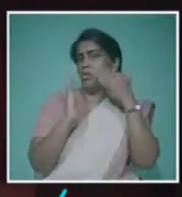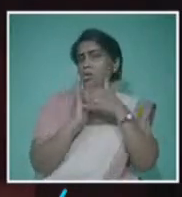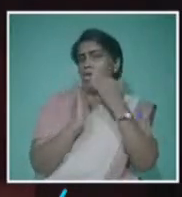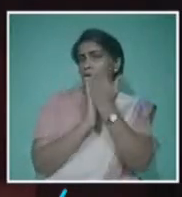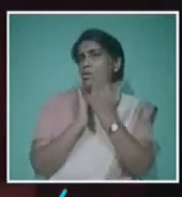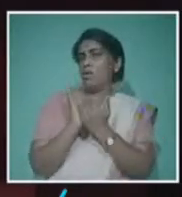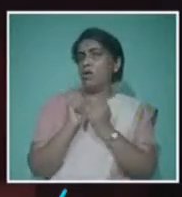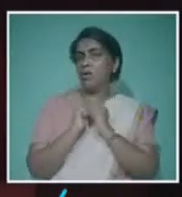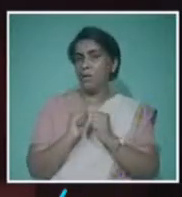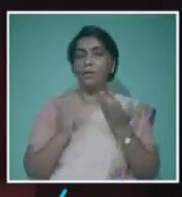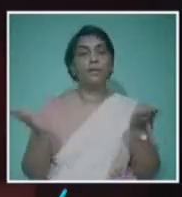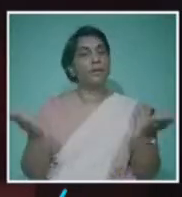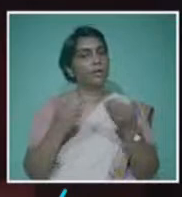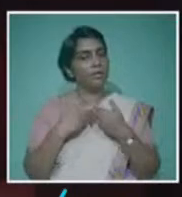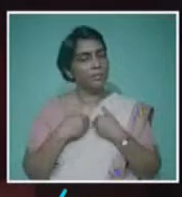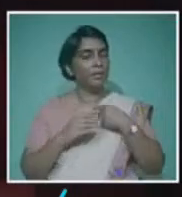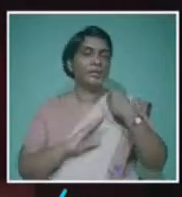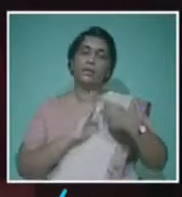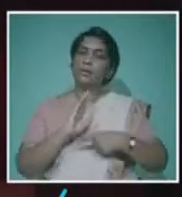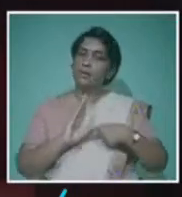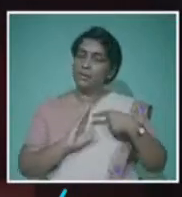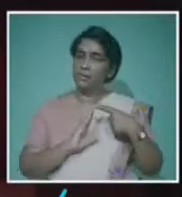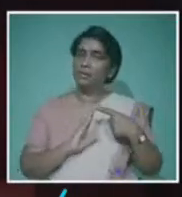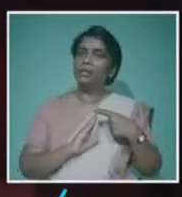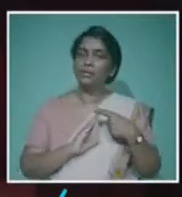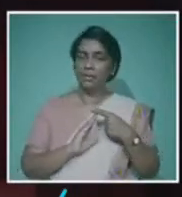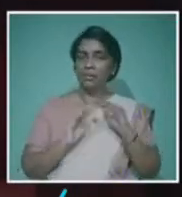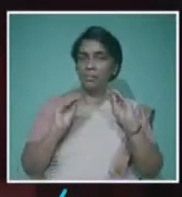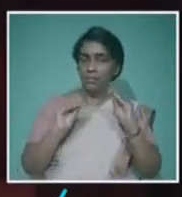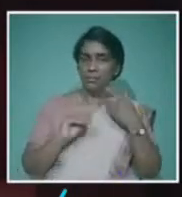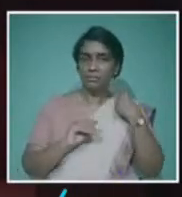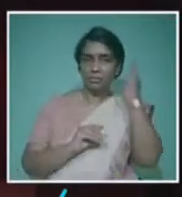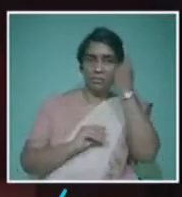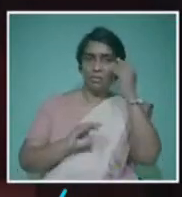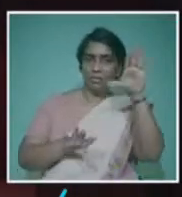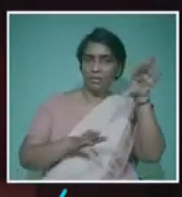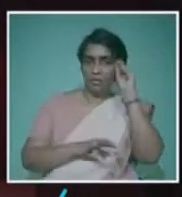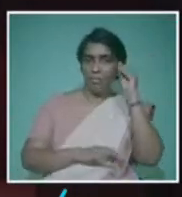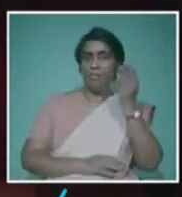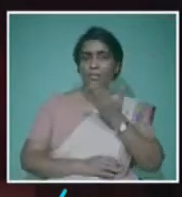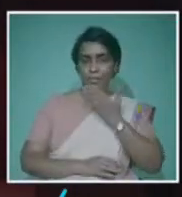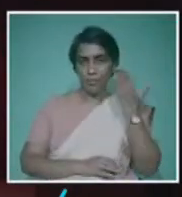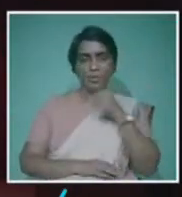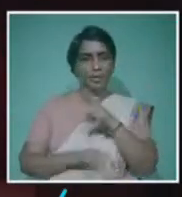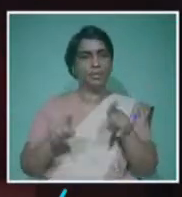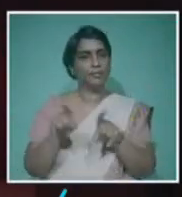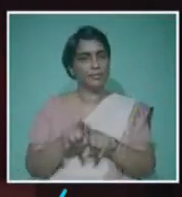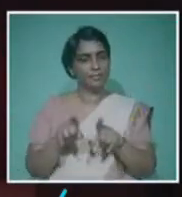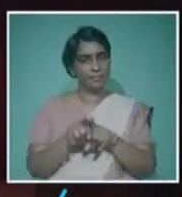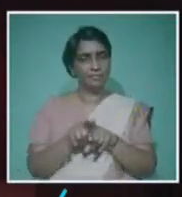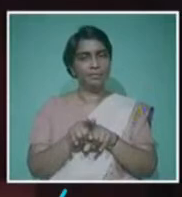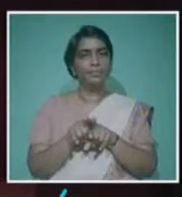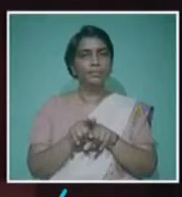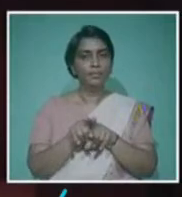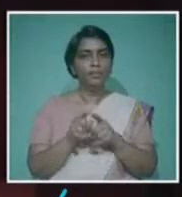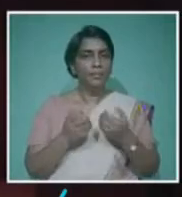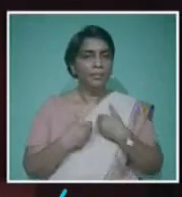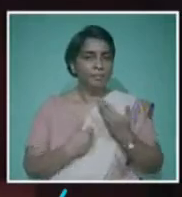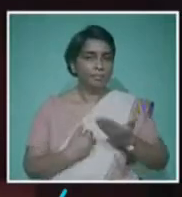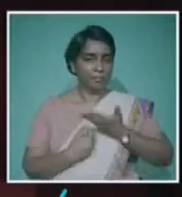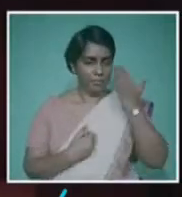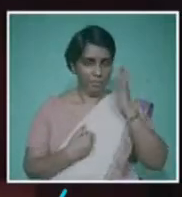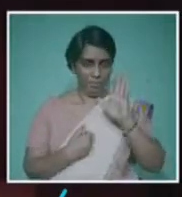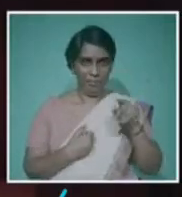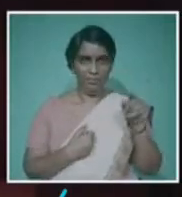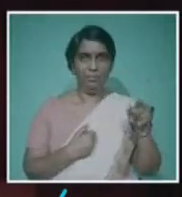පිළිබඳව අපටත් රටටත් යම් අවබෝධයක් ලබා ගන්නට පුළුවන් ඒ වගේම අපට හැකියාව